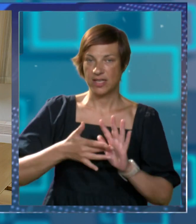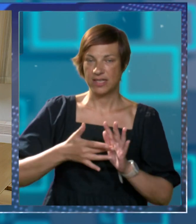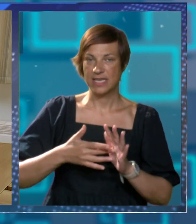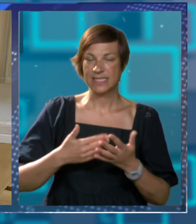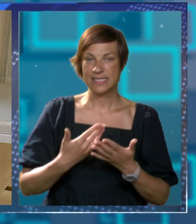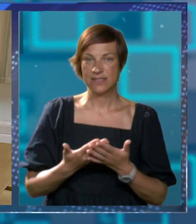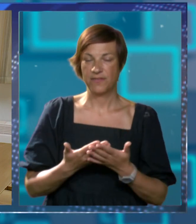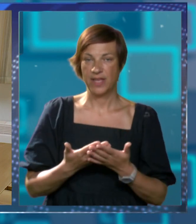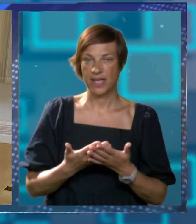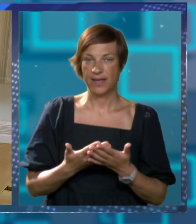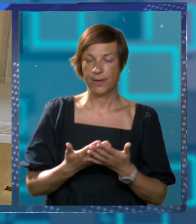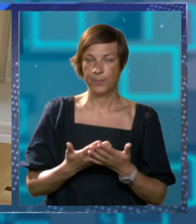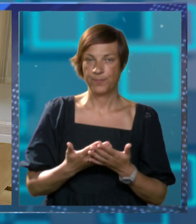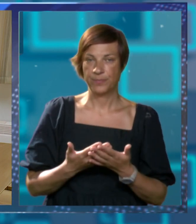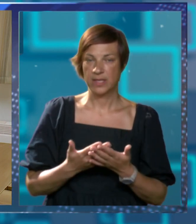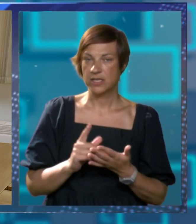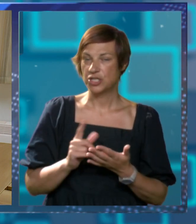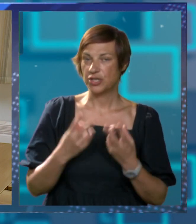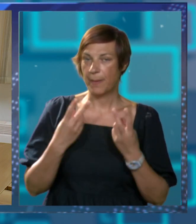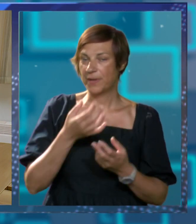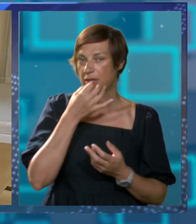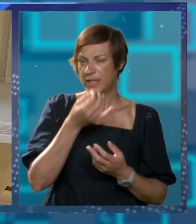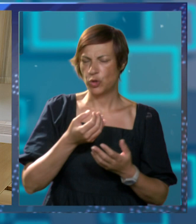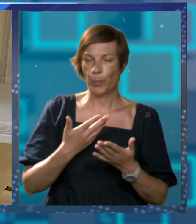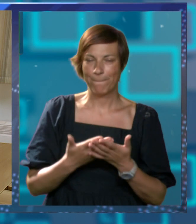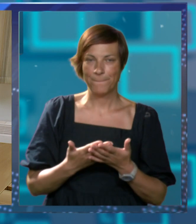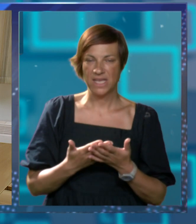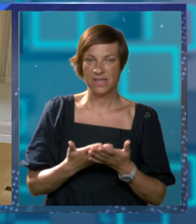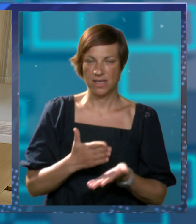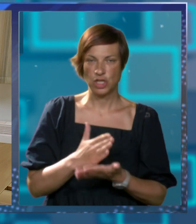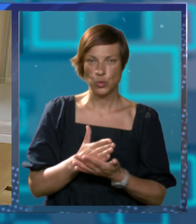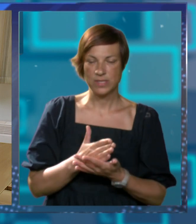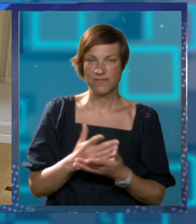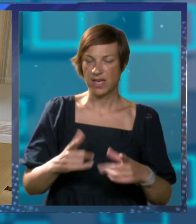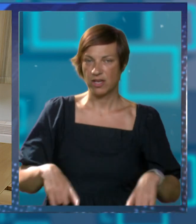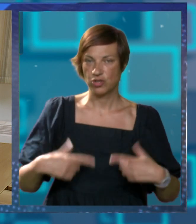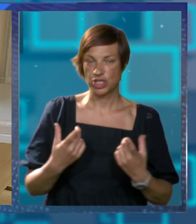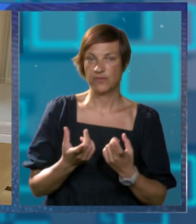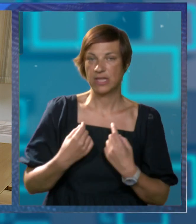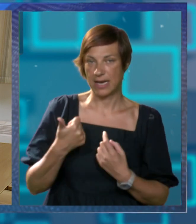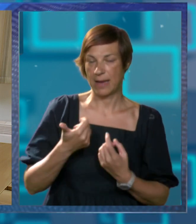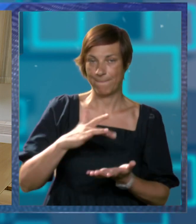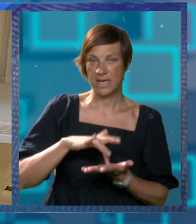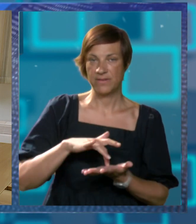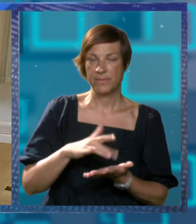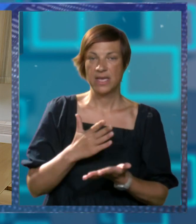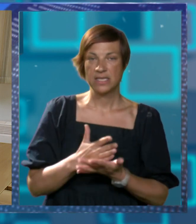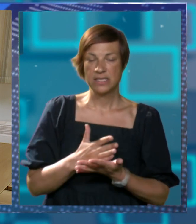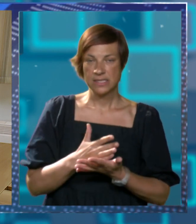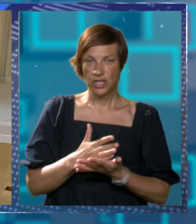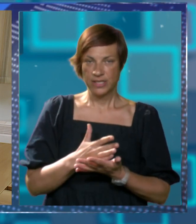svega što nam je, nije prioritet u pitanju svakako života, ali tu na prvom mjestu